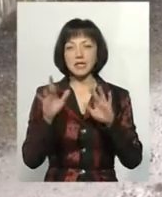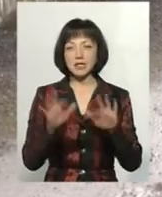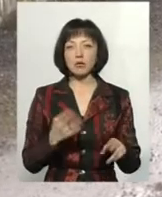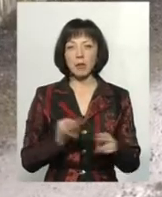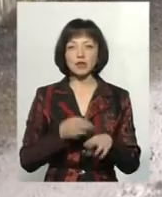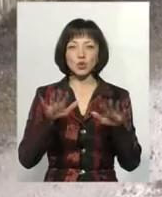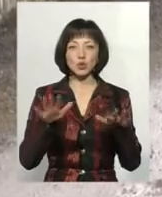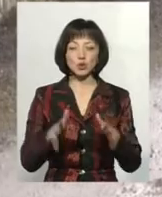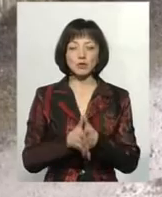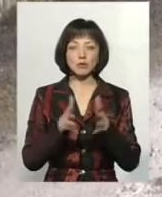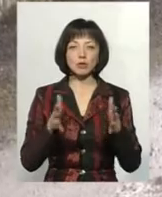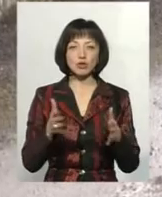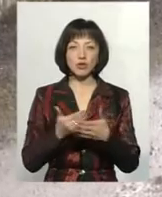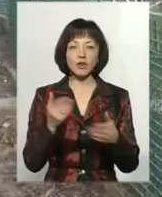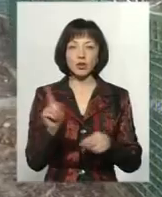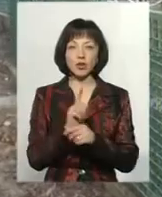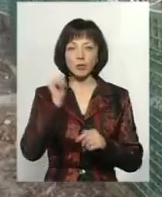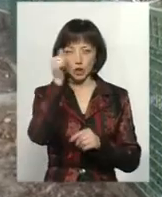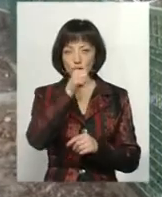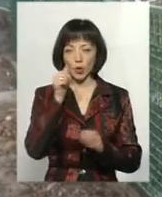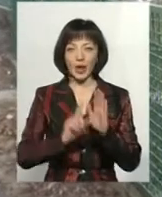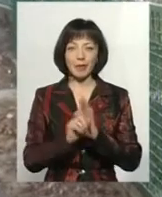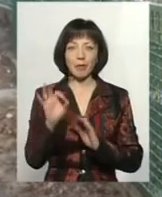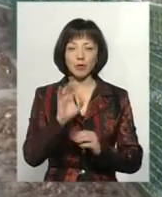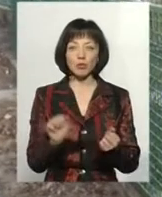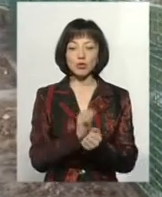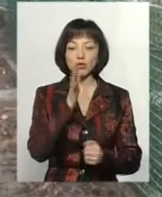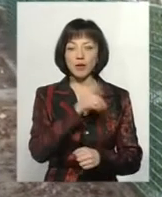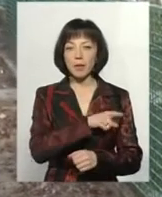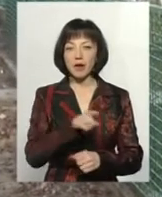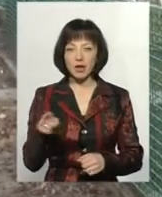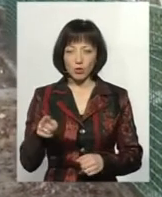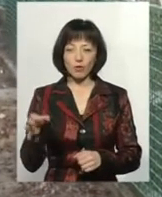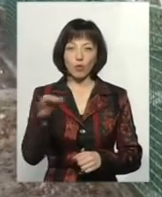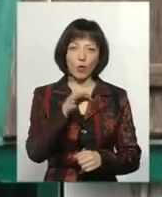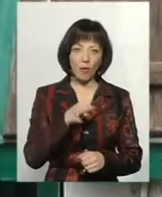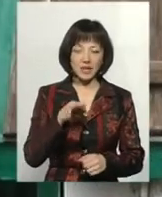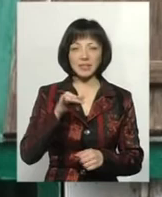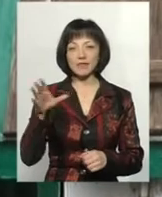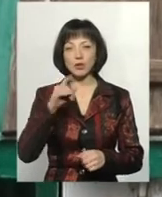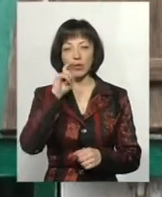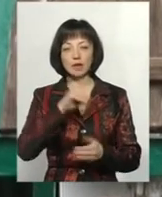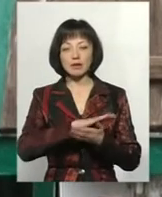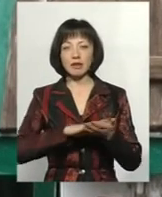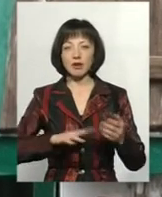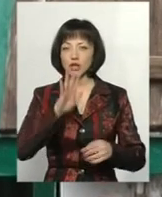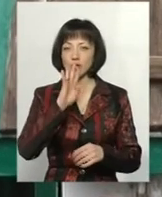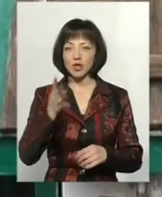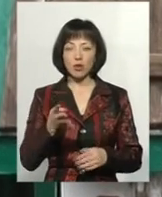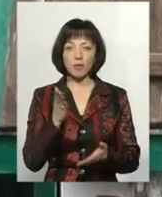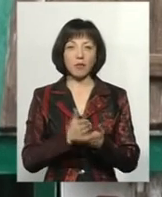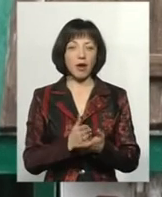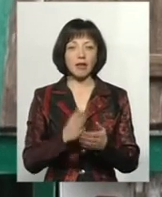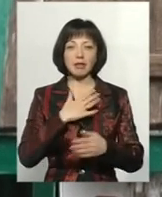дощу та з більшою від норми річною температурою. Посушливий період на Хмельниччині, як і в Україні загалом, триває вже 4 роки та має